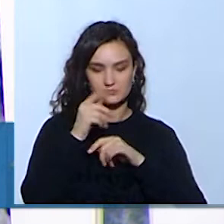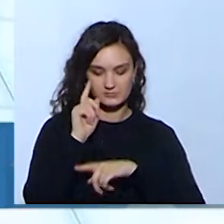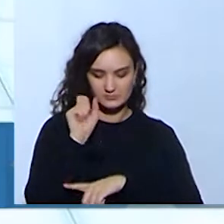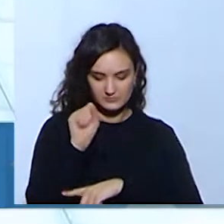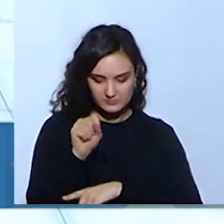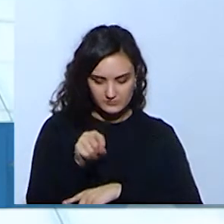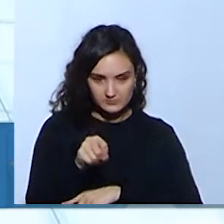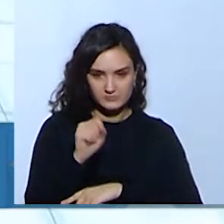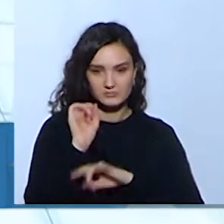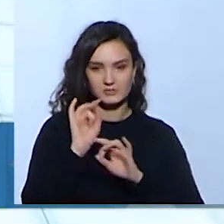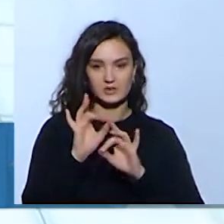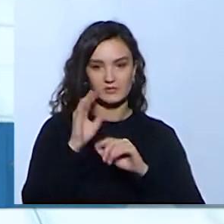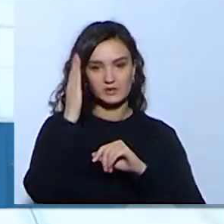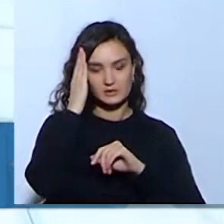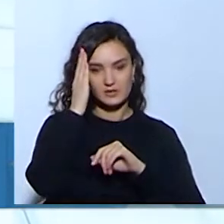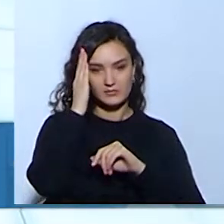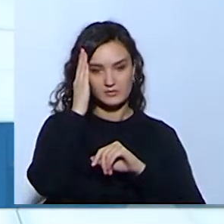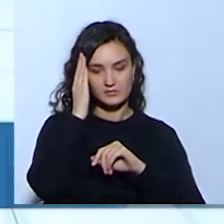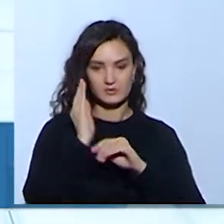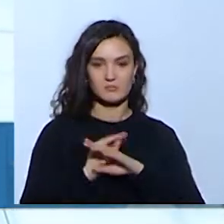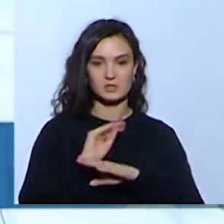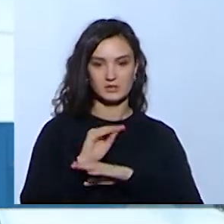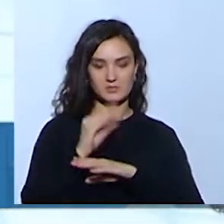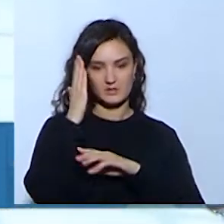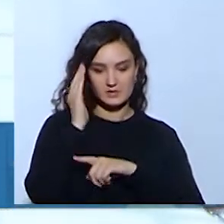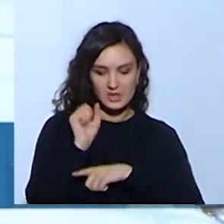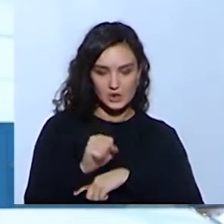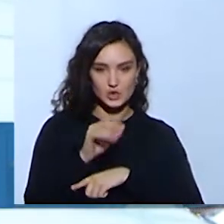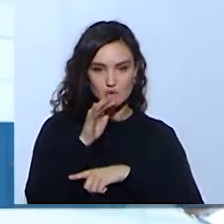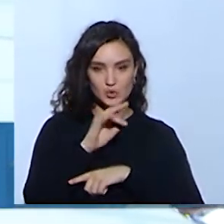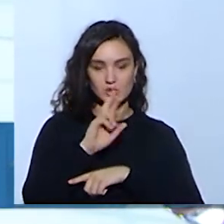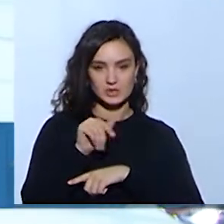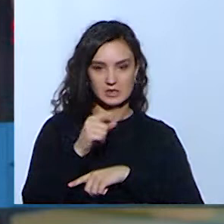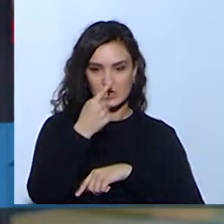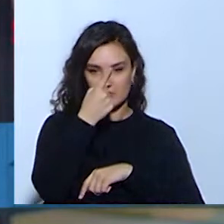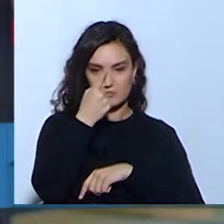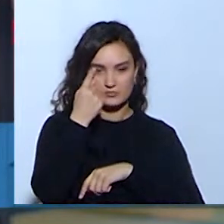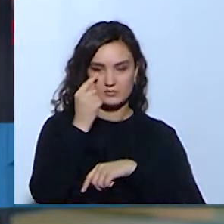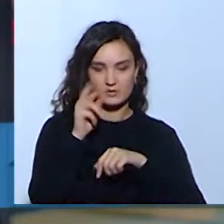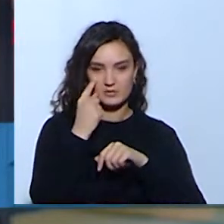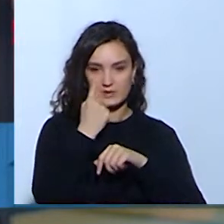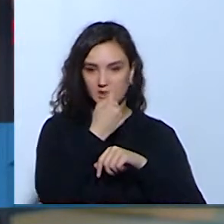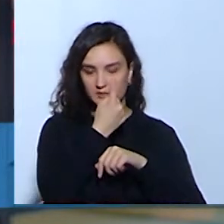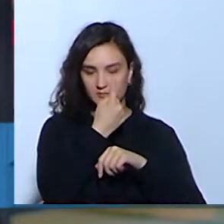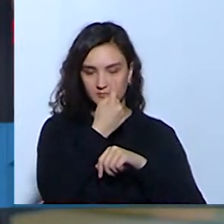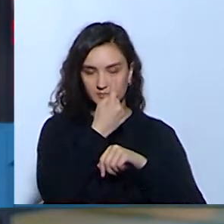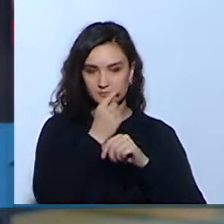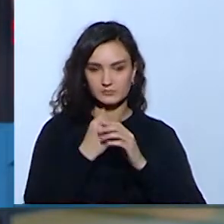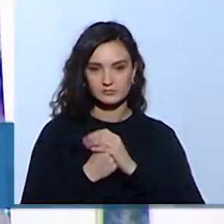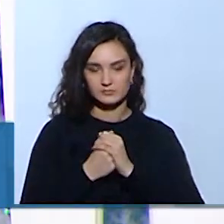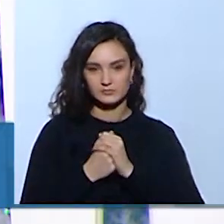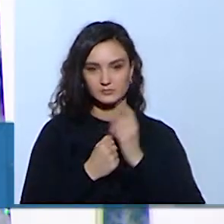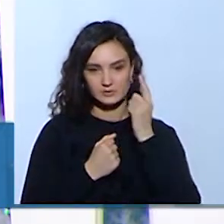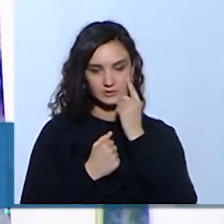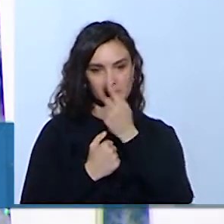დროს ტკივილი თავის, რომელიც იმატებს თავის დახრის დროს და წარბებს შორის და თვალებზე ზეწოლით ტკივილი. ანუ